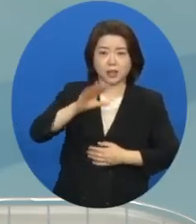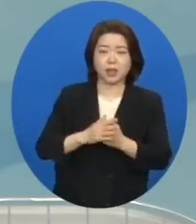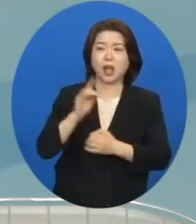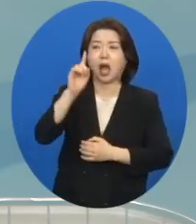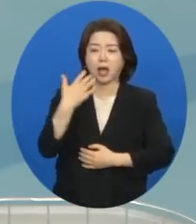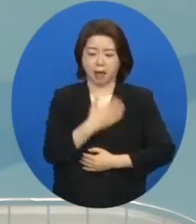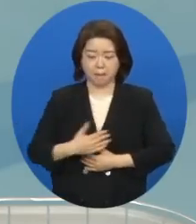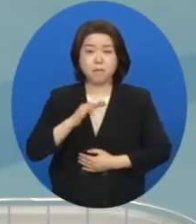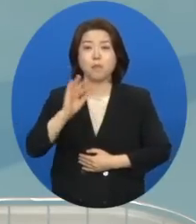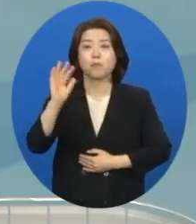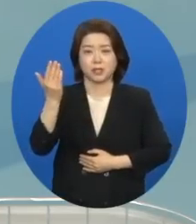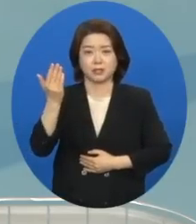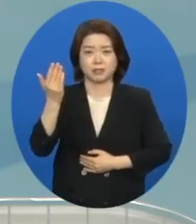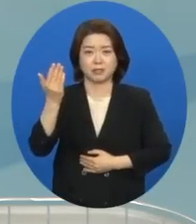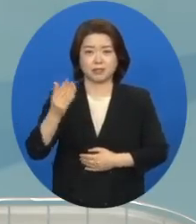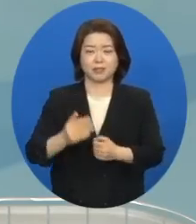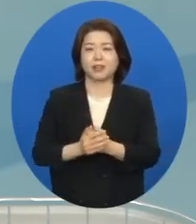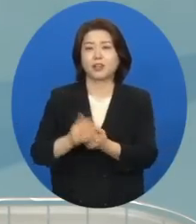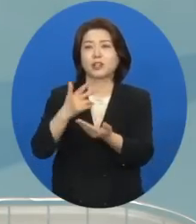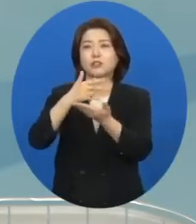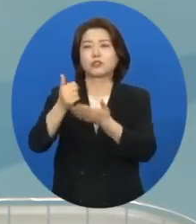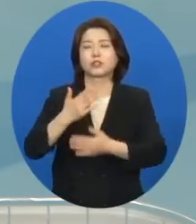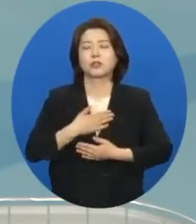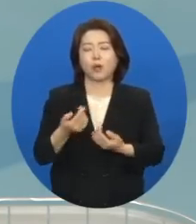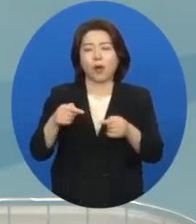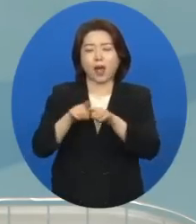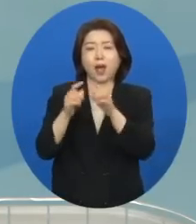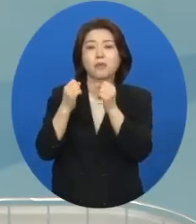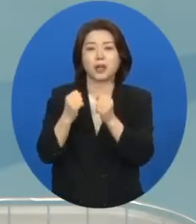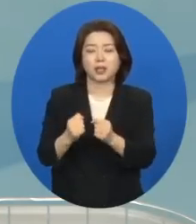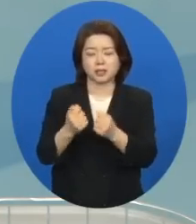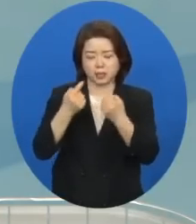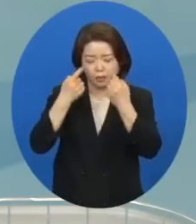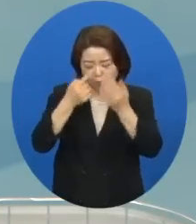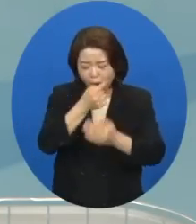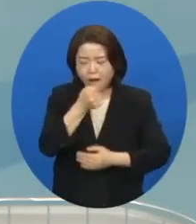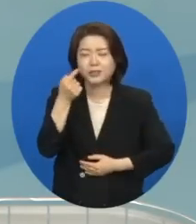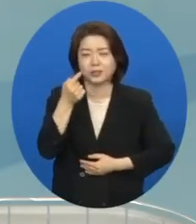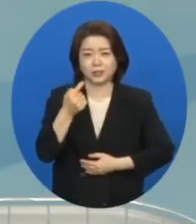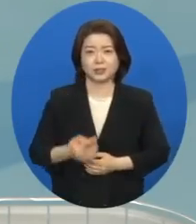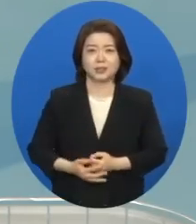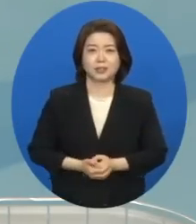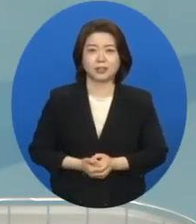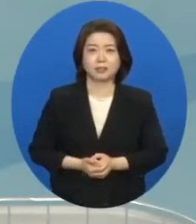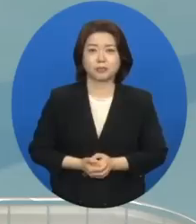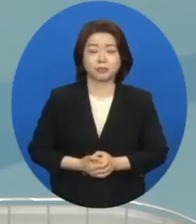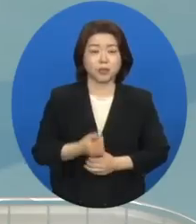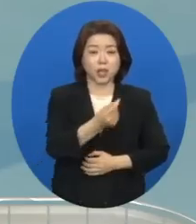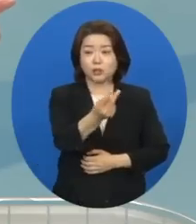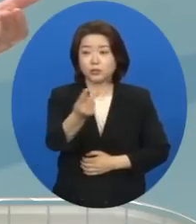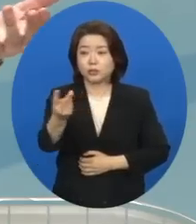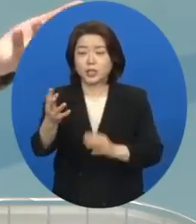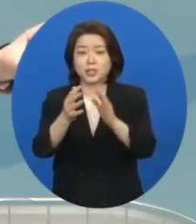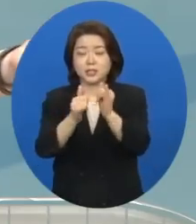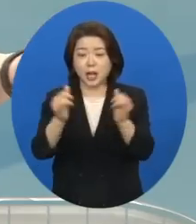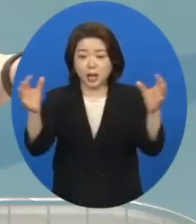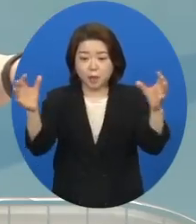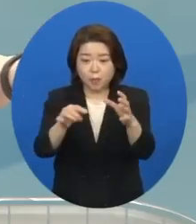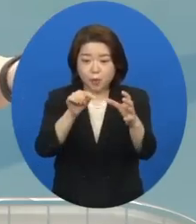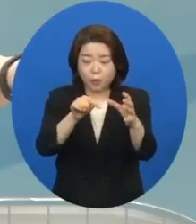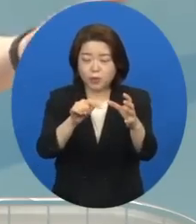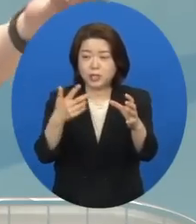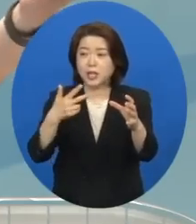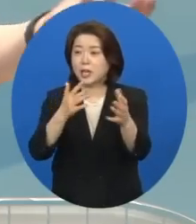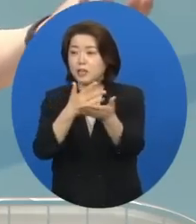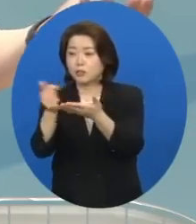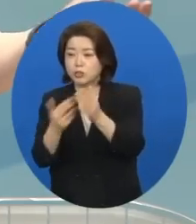되었는데 주님이 나와 함께 계신다는 확증이에요. 두세 사람이 모인 곳에 예수님도 같이